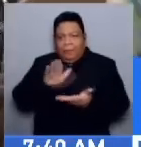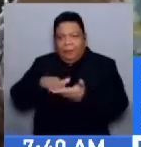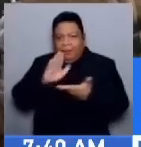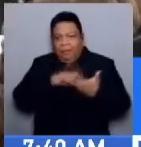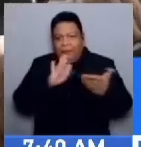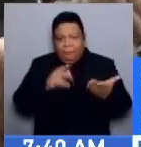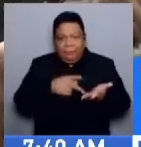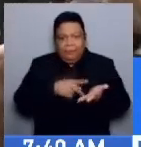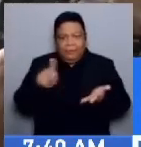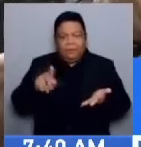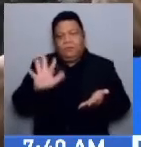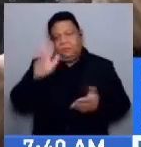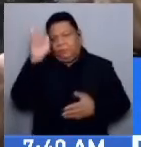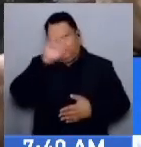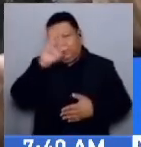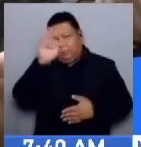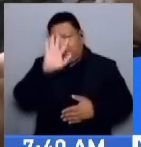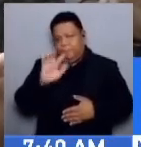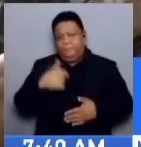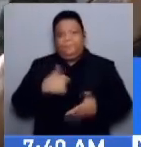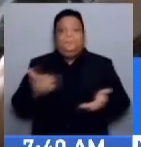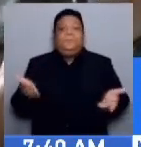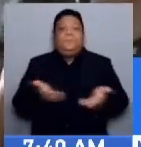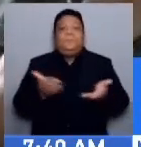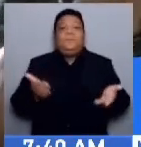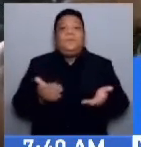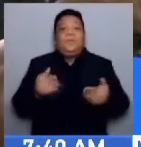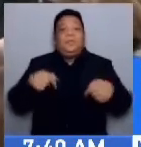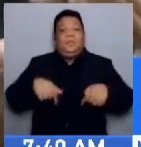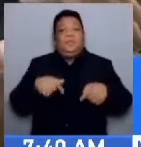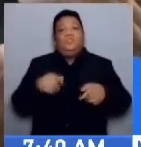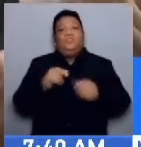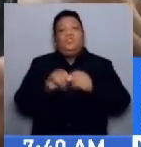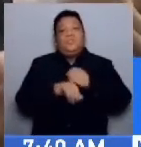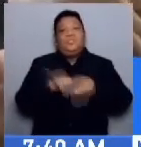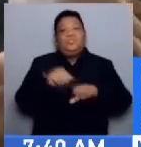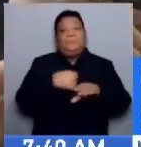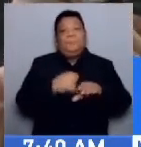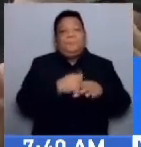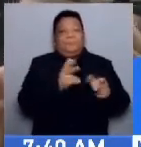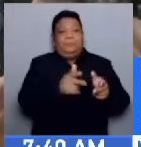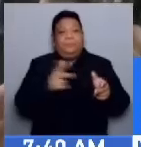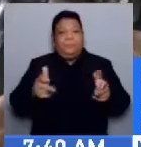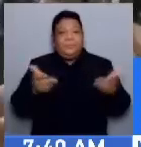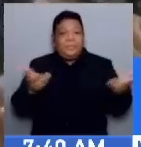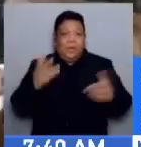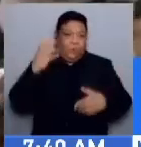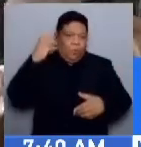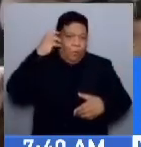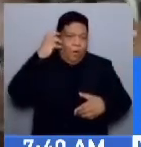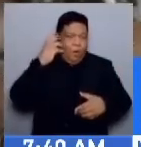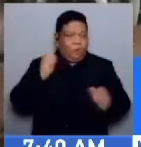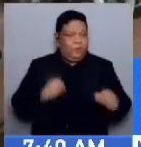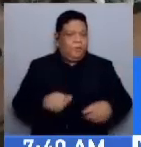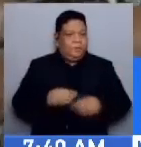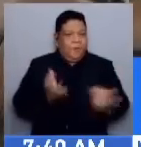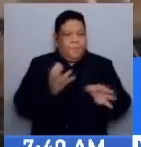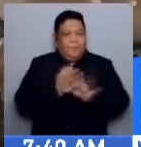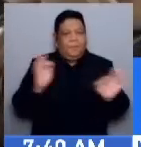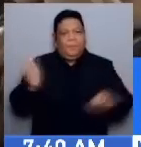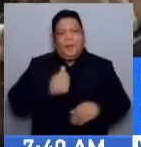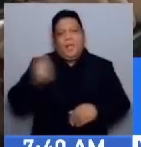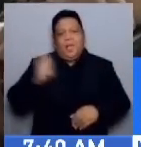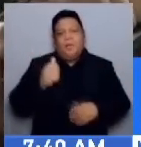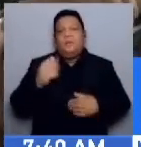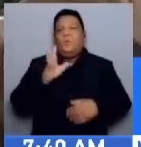ngayong umaga nandito po ako sa terminal ng jeep sa Cubao para manlibre ng pamasahe sa masaswerteng pasahero na